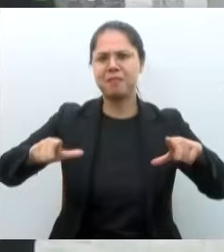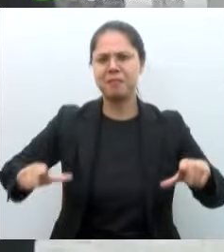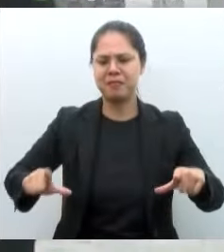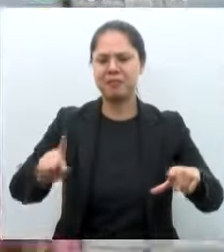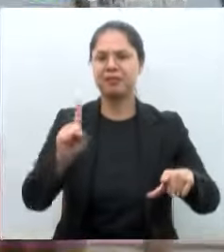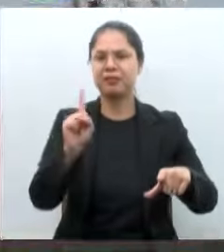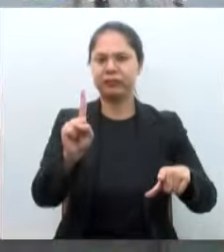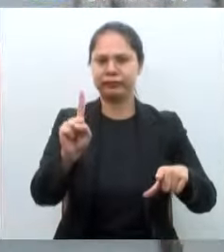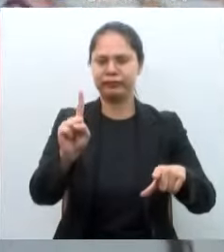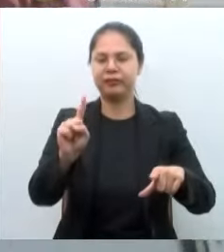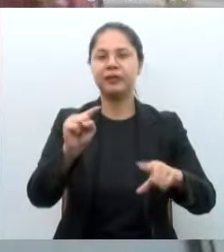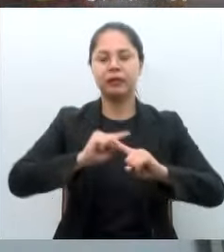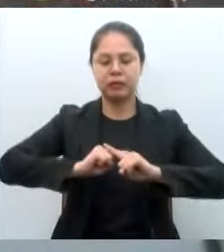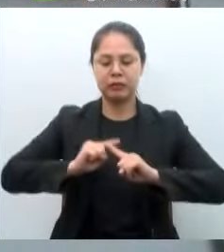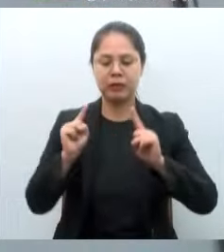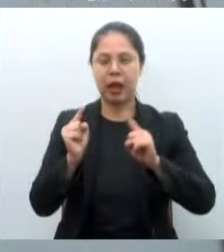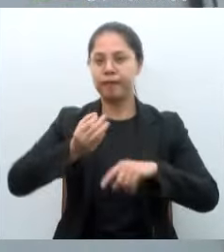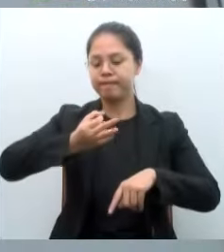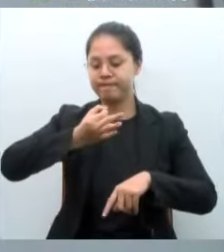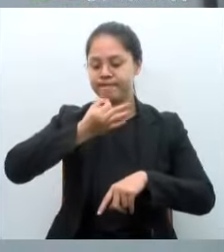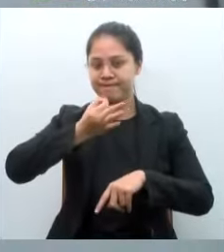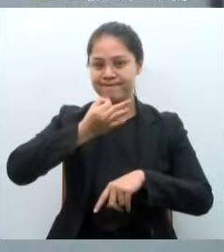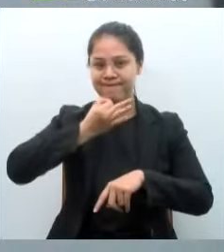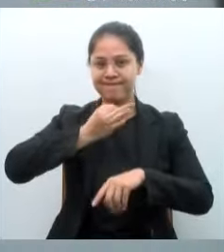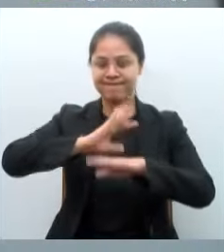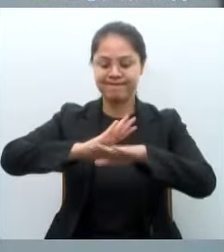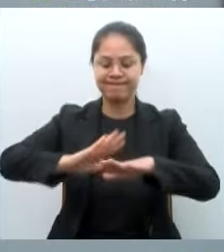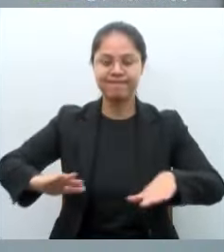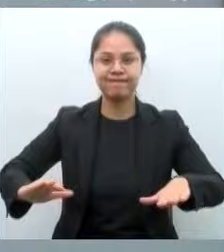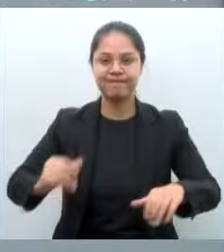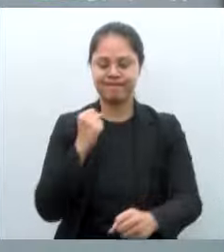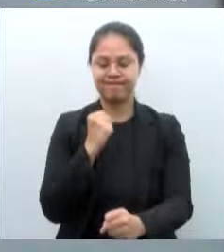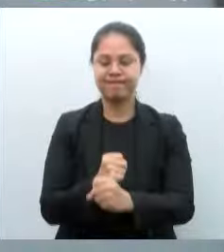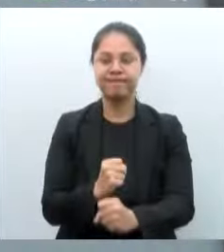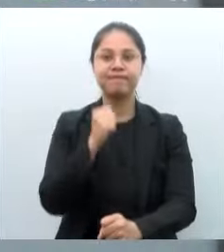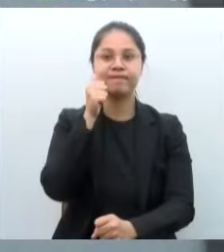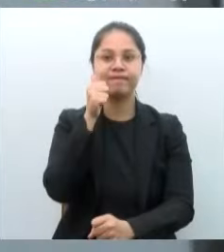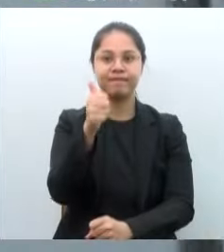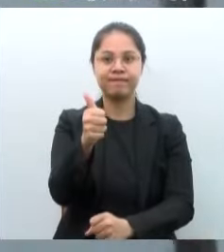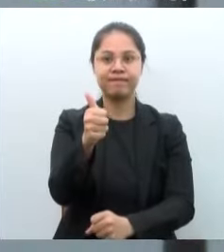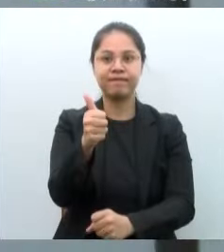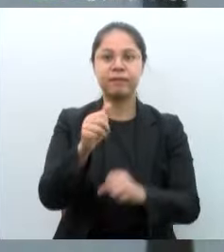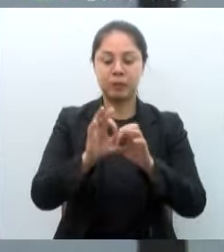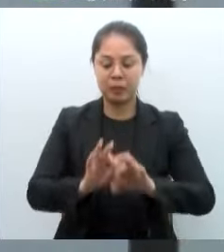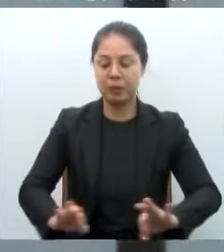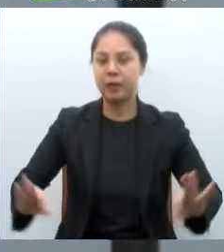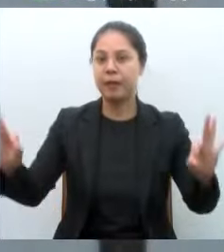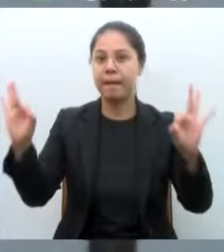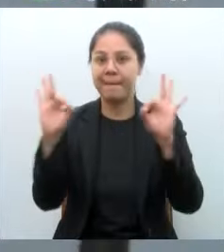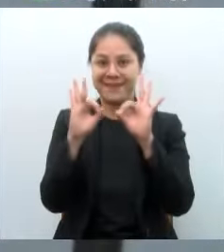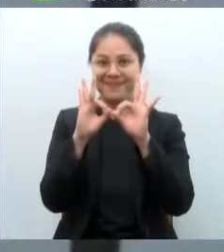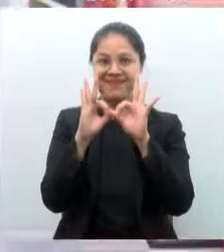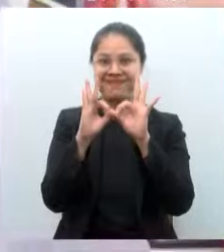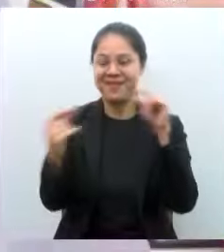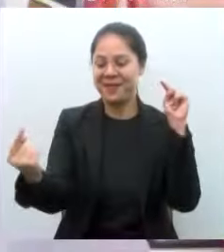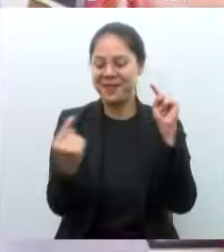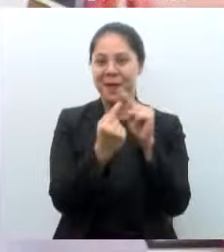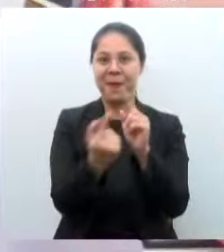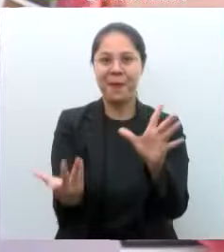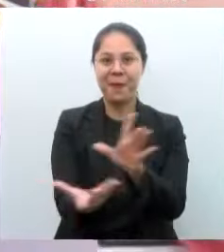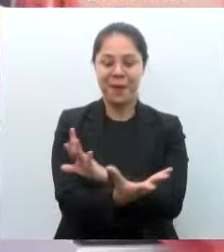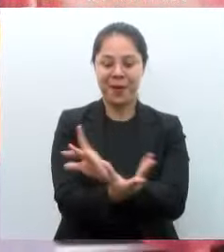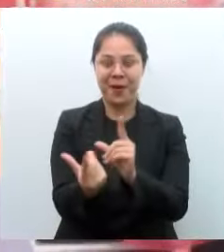วยทักษะวิชาชีพที่เด็กสามารถประกอบอาชีพได้รวมทั้งสิ่งที่สำคัญคือเป็นพหุวัฒนธรรม